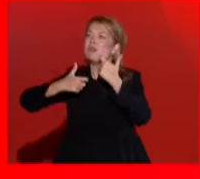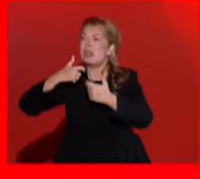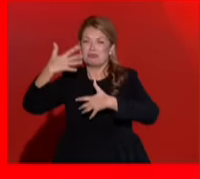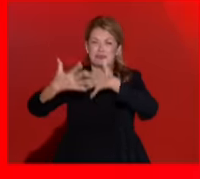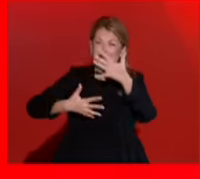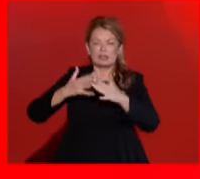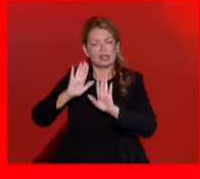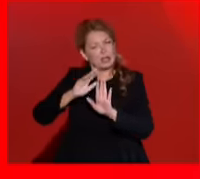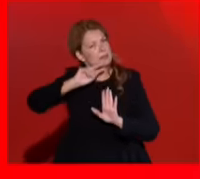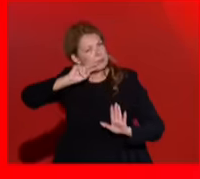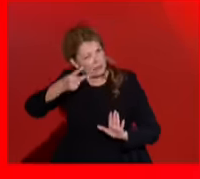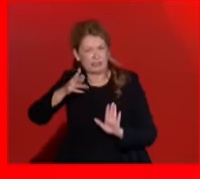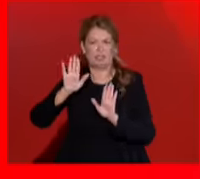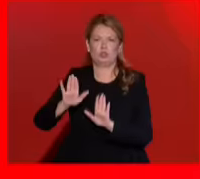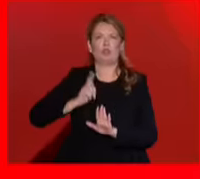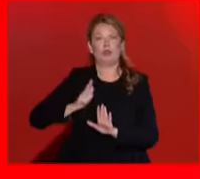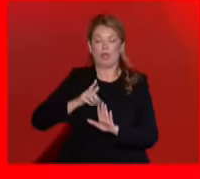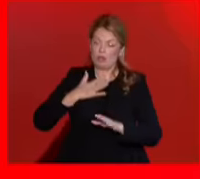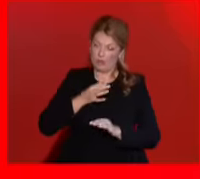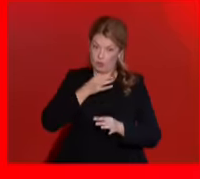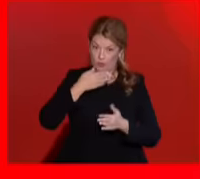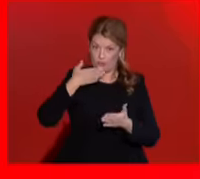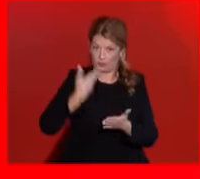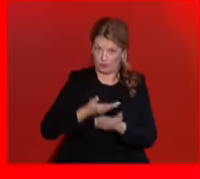Αλλά αυτά που θέλω να πω, θα τα πω.